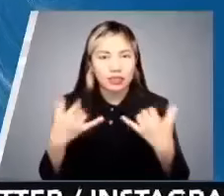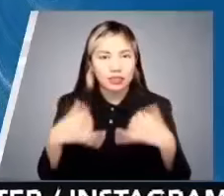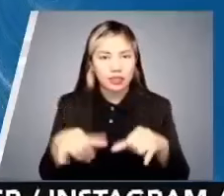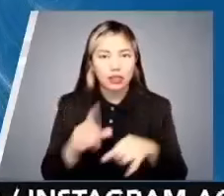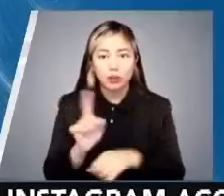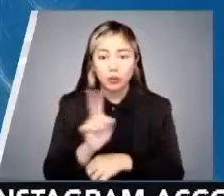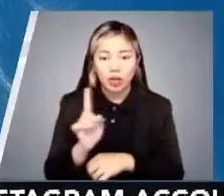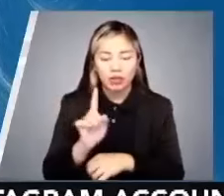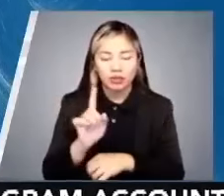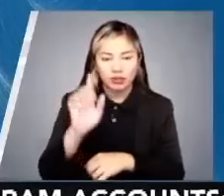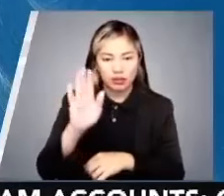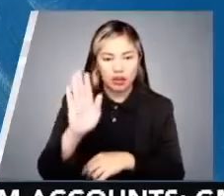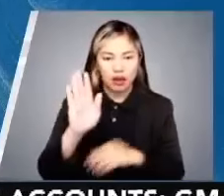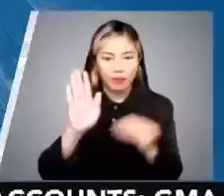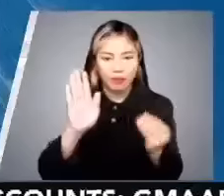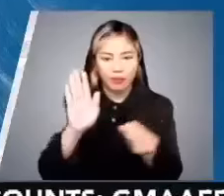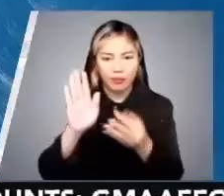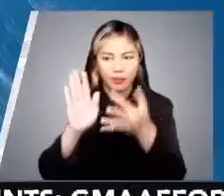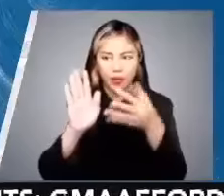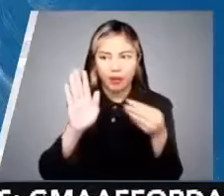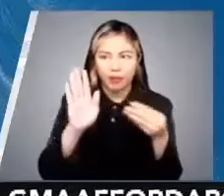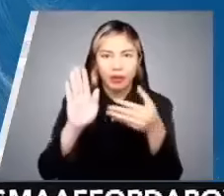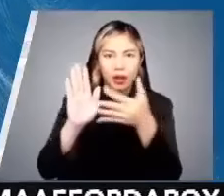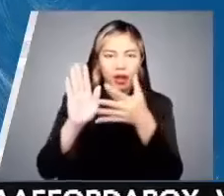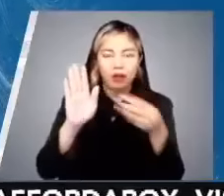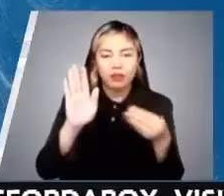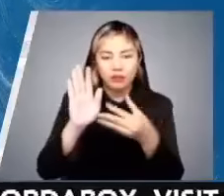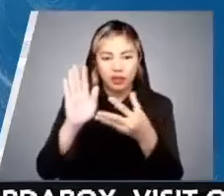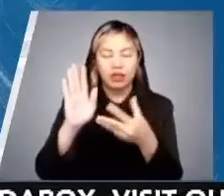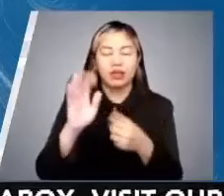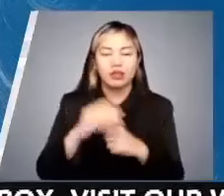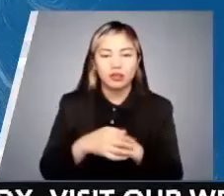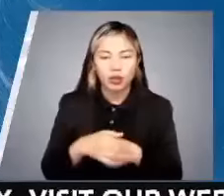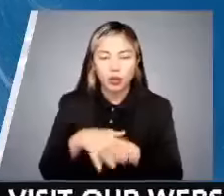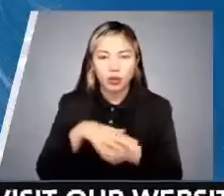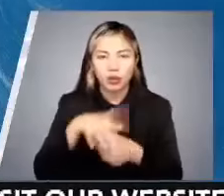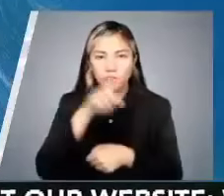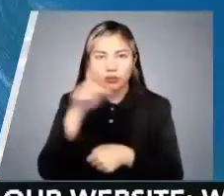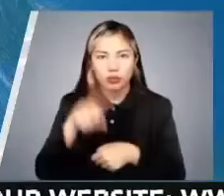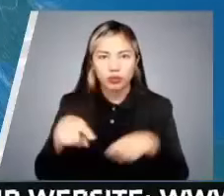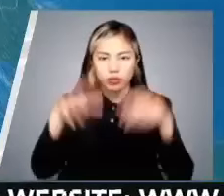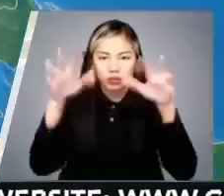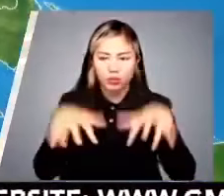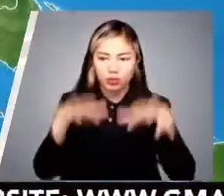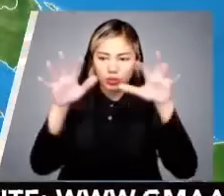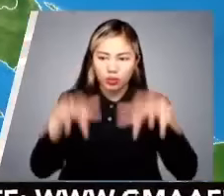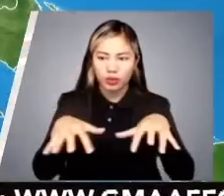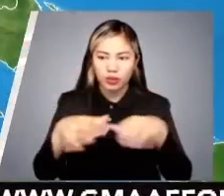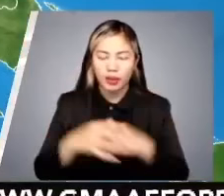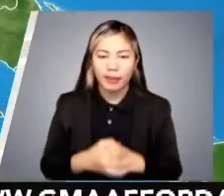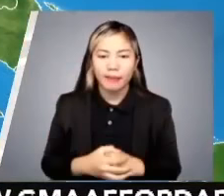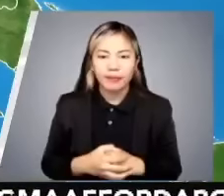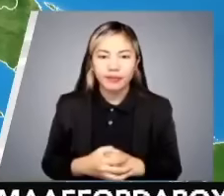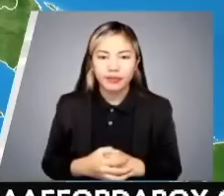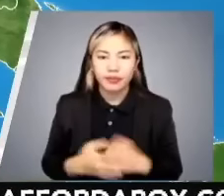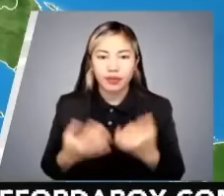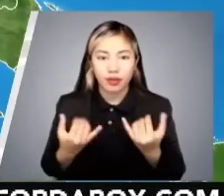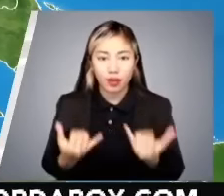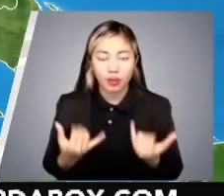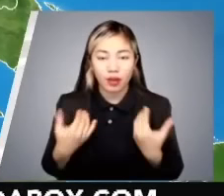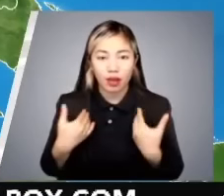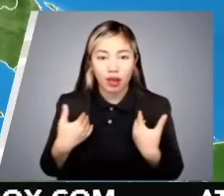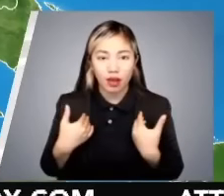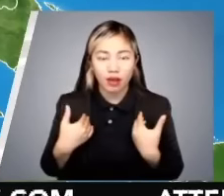habang mga local thunderstorm ang aasahan sa iba pang bahagi ng bansa. Nakataas po ngayon ang thunderstorm advisory dito sa Metro